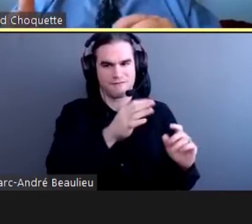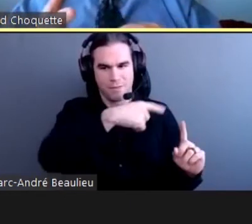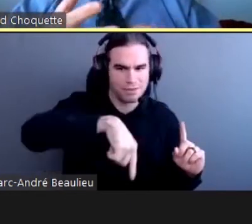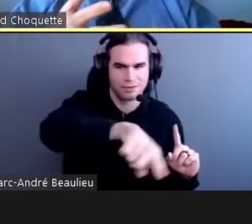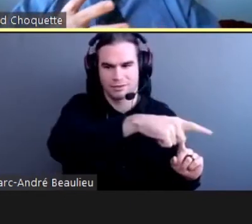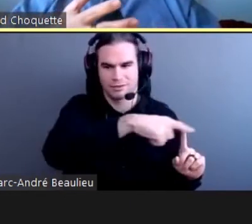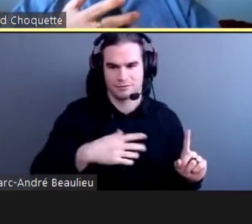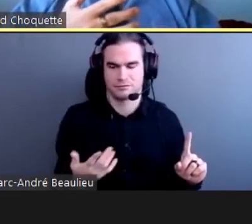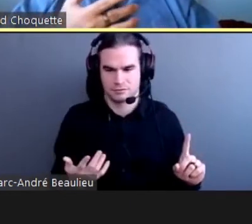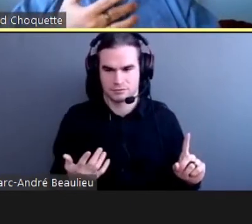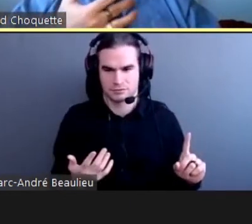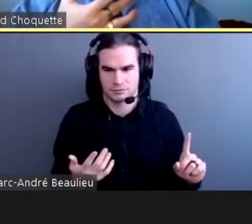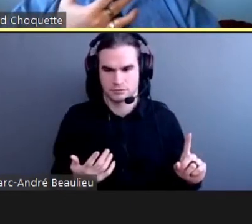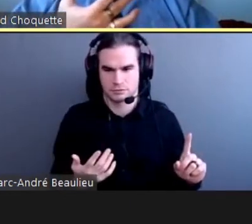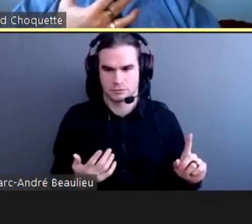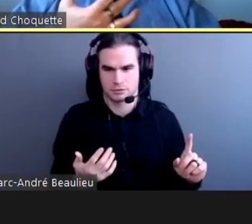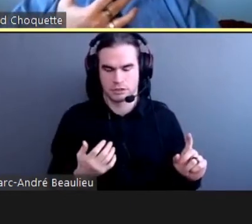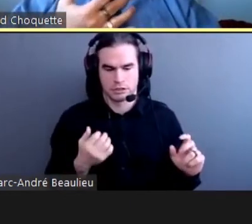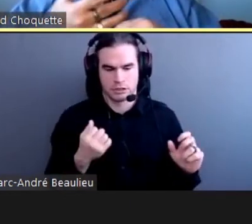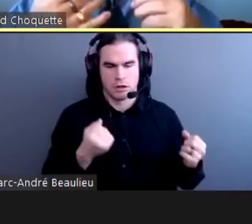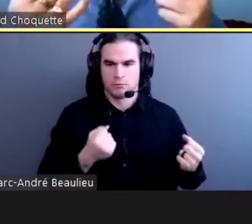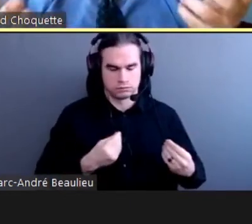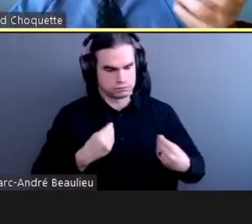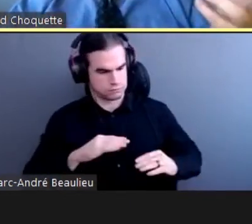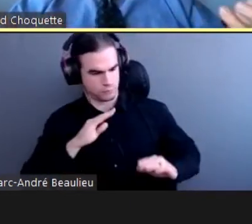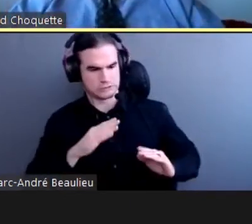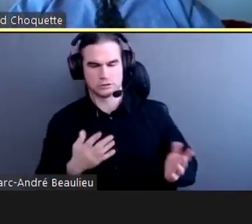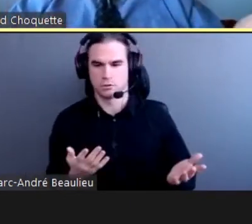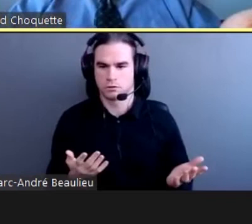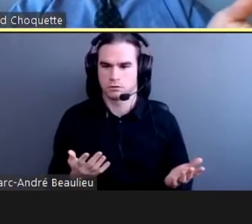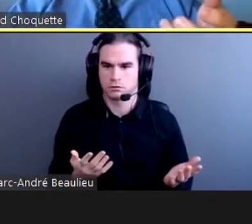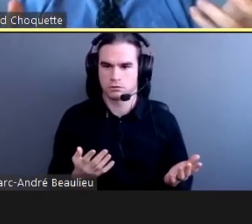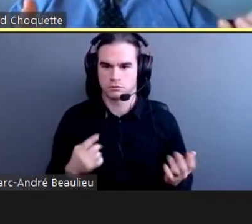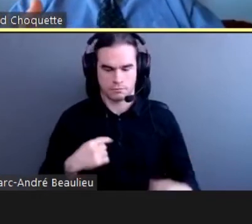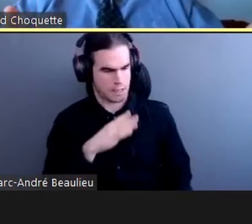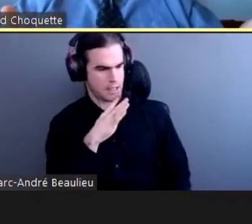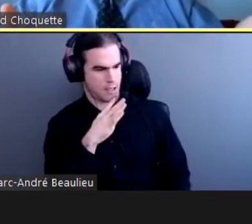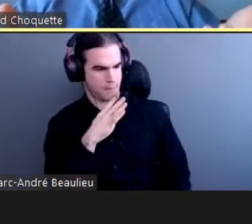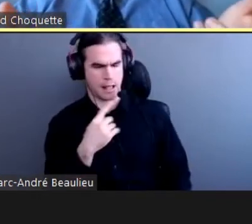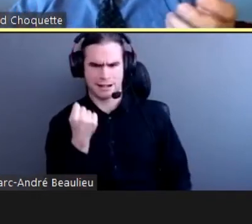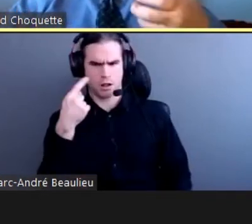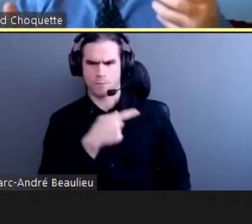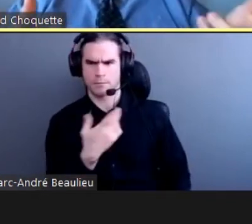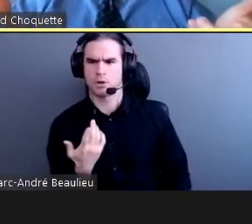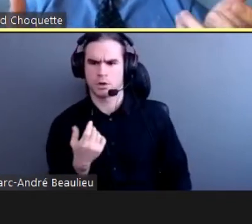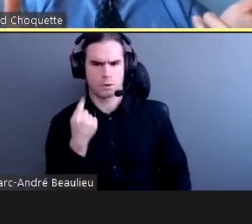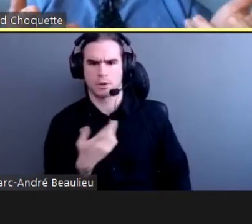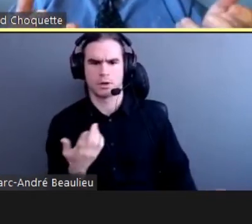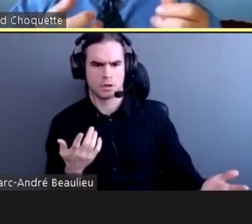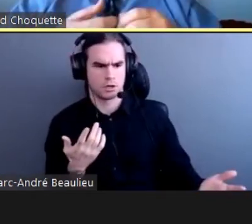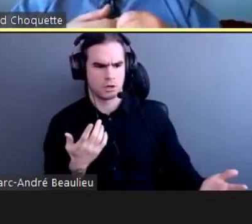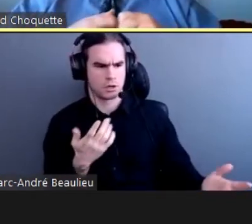Ça peut occasionner chez les membres d'entourage la frustration parce qu'ils ils parlent puis ils ne se font pas toujours comprendre, donc